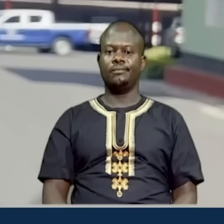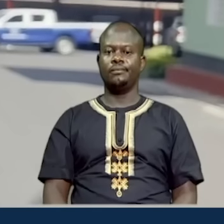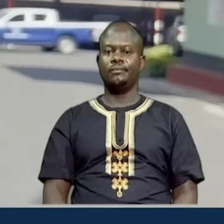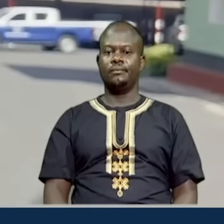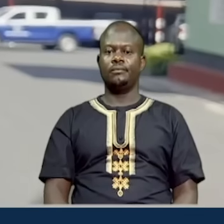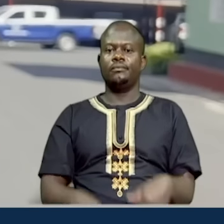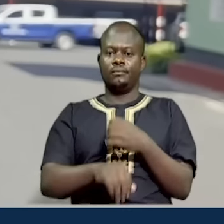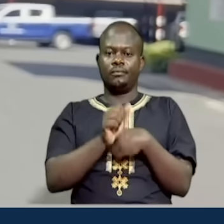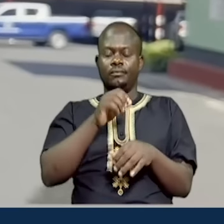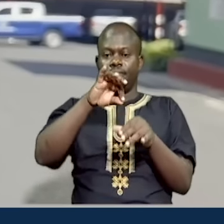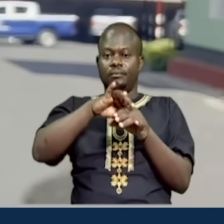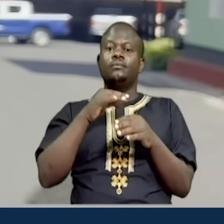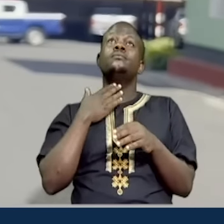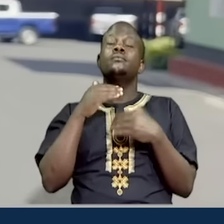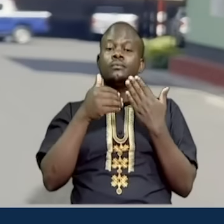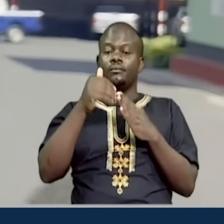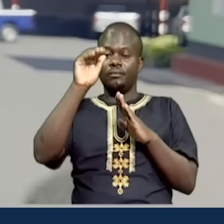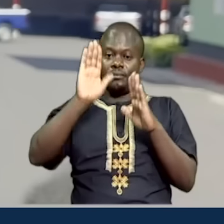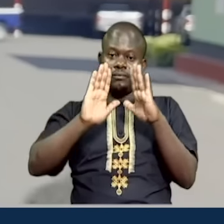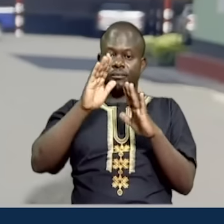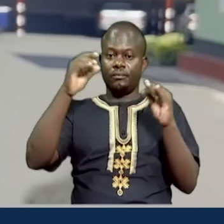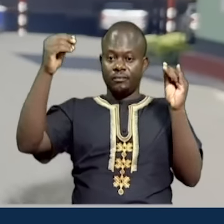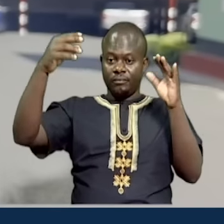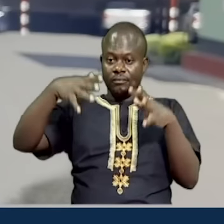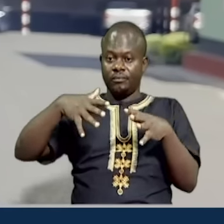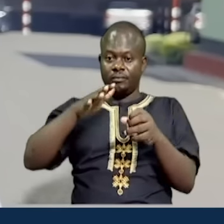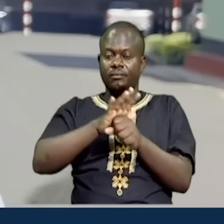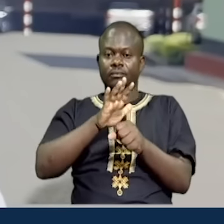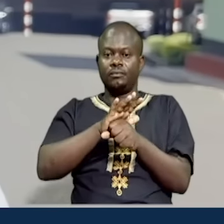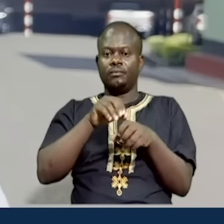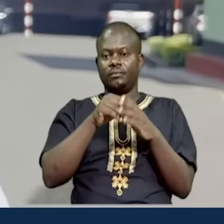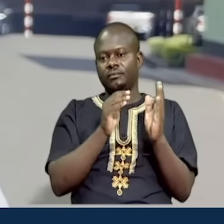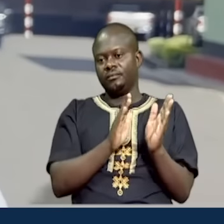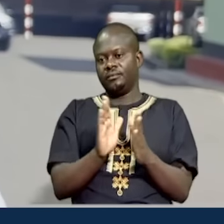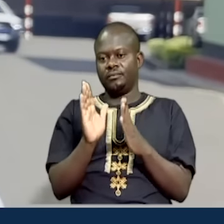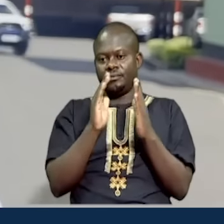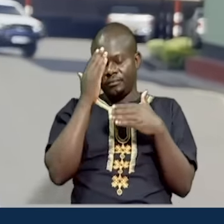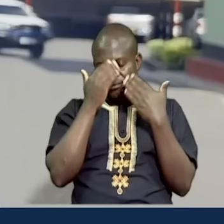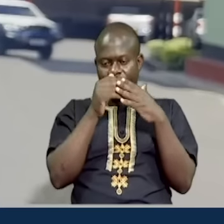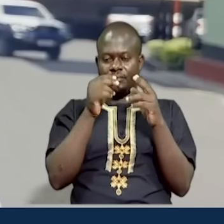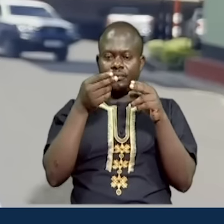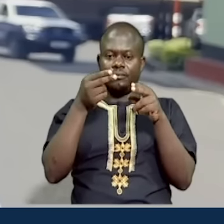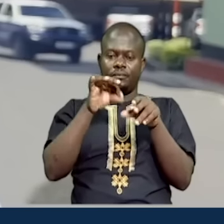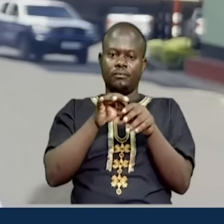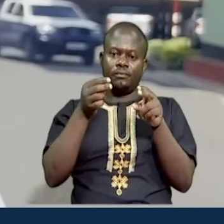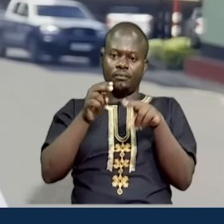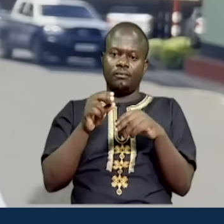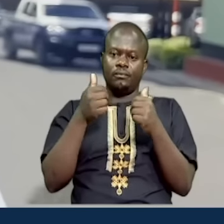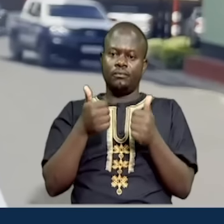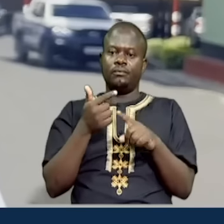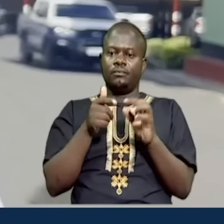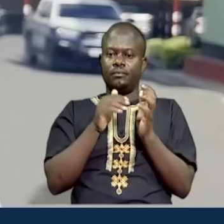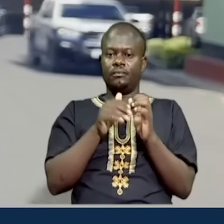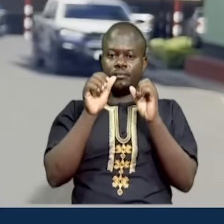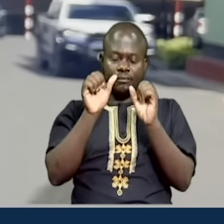by'amatora turashaka ko urubyiruko rugira mu ruhare rugaragara cyane cyane mu mitegurire no kugira ngo amatora azagende neza, ariko nabo ubwabo